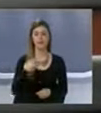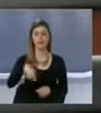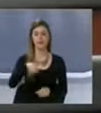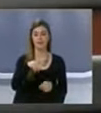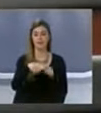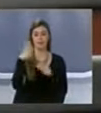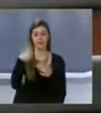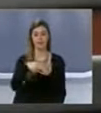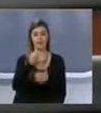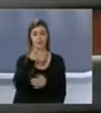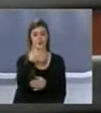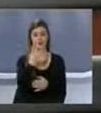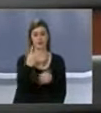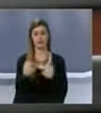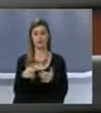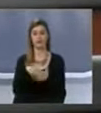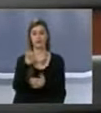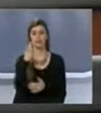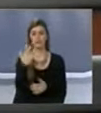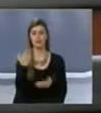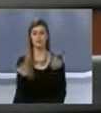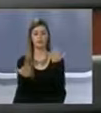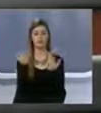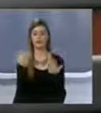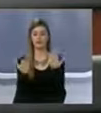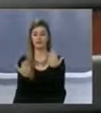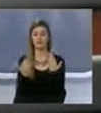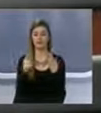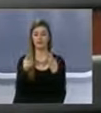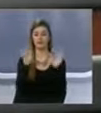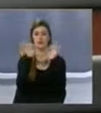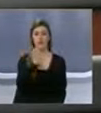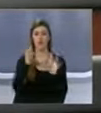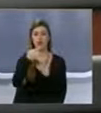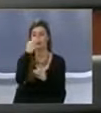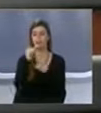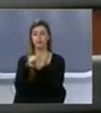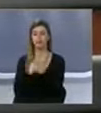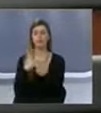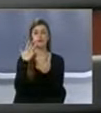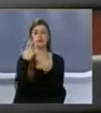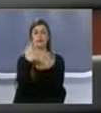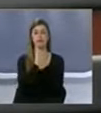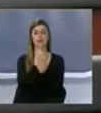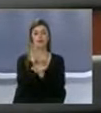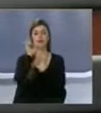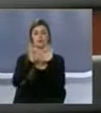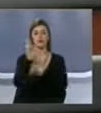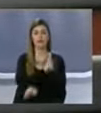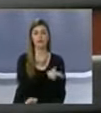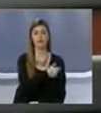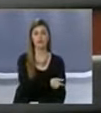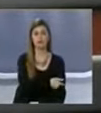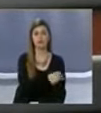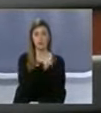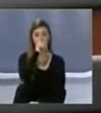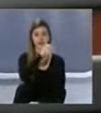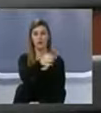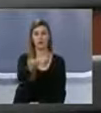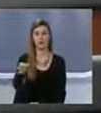vitit 2014, në këtë projekt buxhet të vitit 2015 mungon plotësisht transparenca mbi ndarjen e mjeteve për spitalet